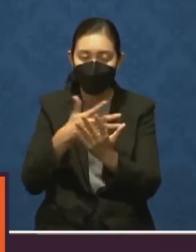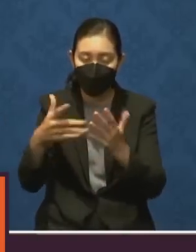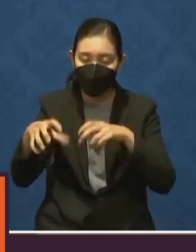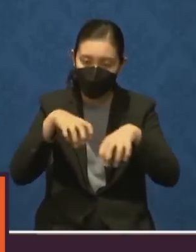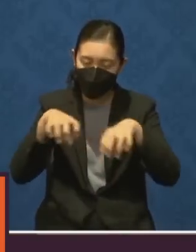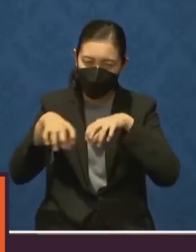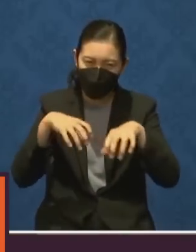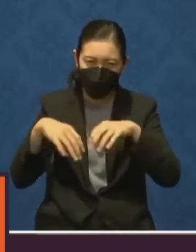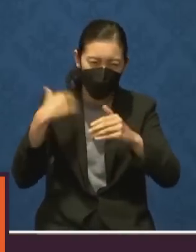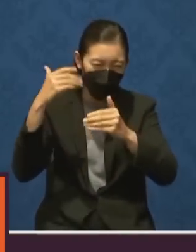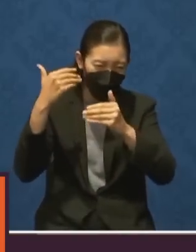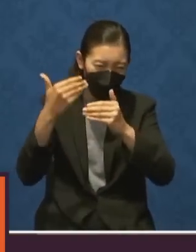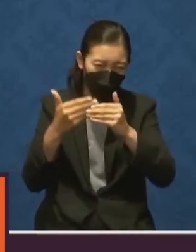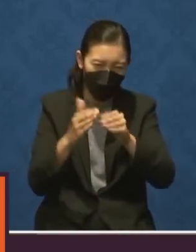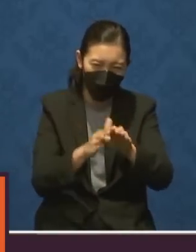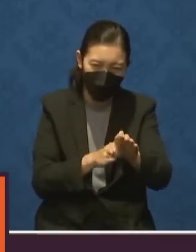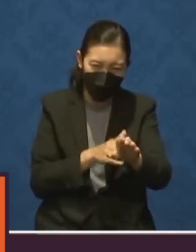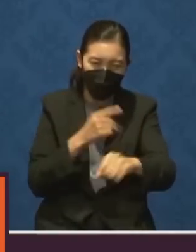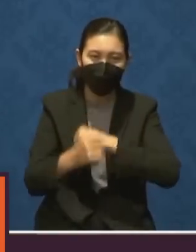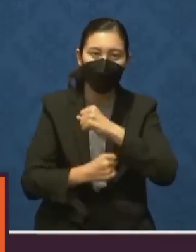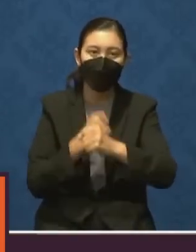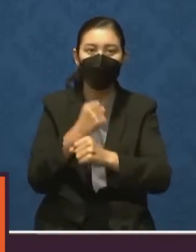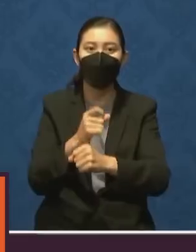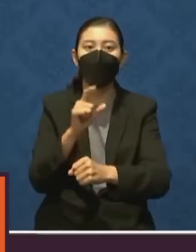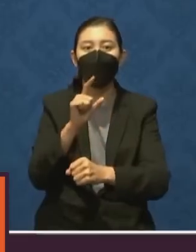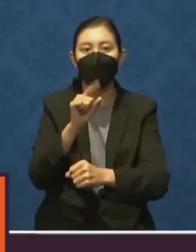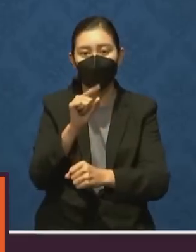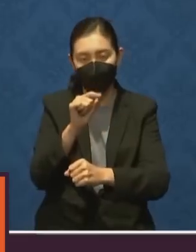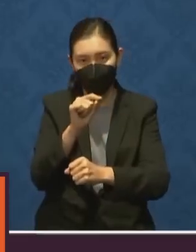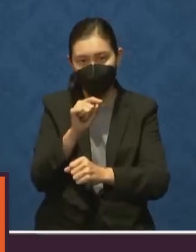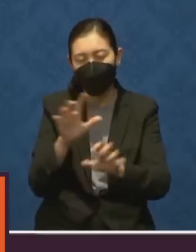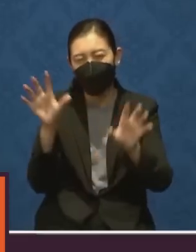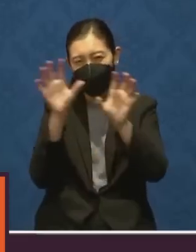ปีนะครับ20 ปก็จะคนค้นเหือนยสตราชาิหนอยนะครั